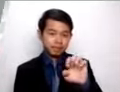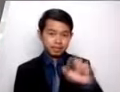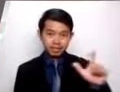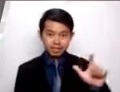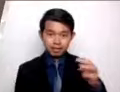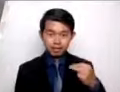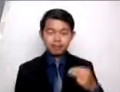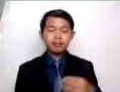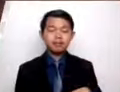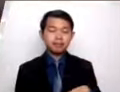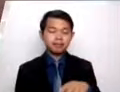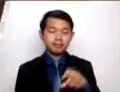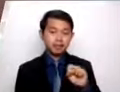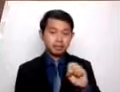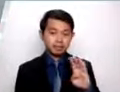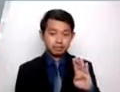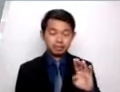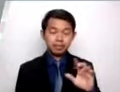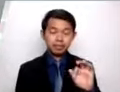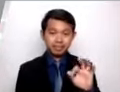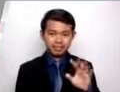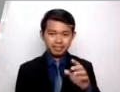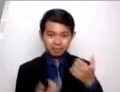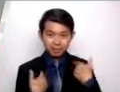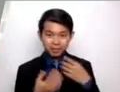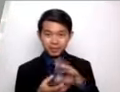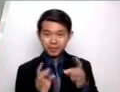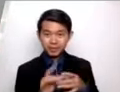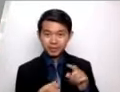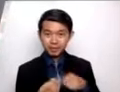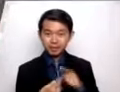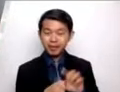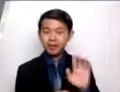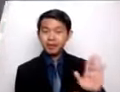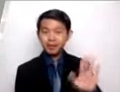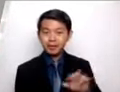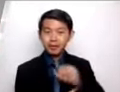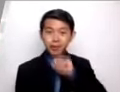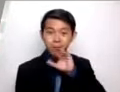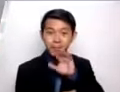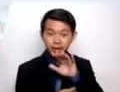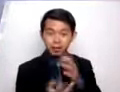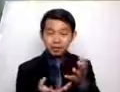sa lola niyang nanghihingi sa kanya ng 30 concert tickets.